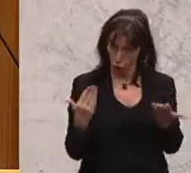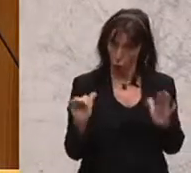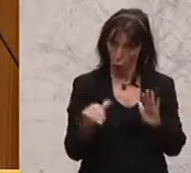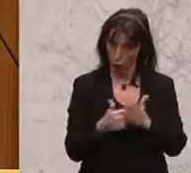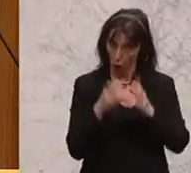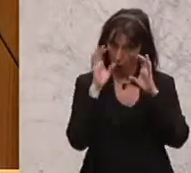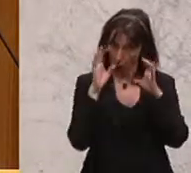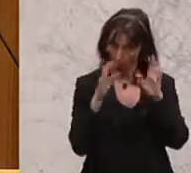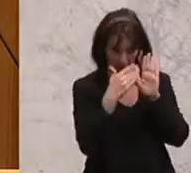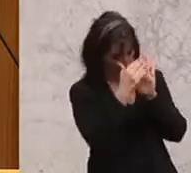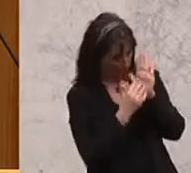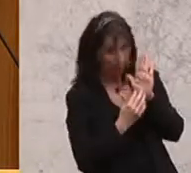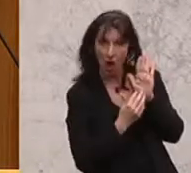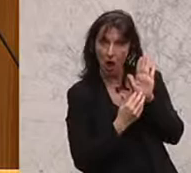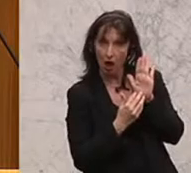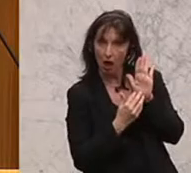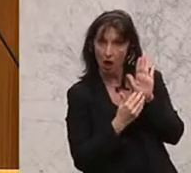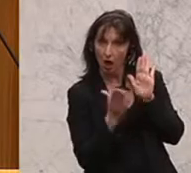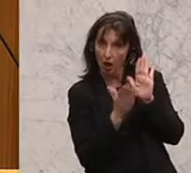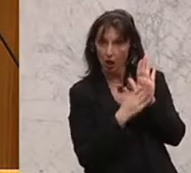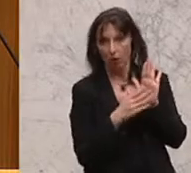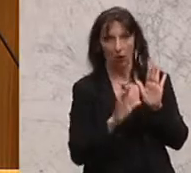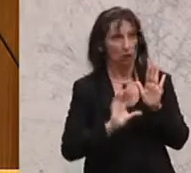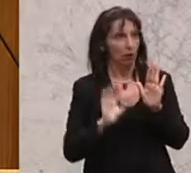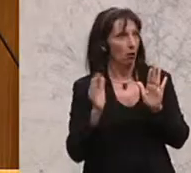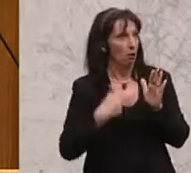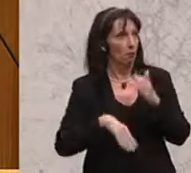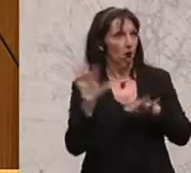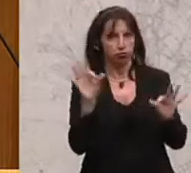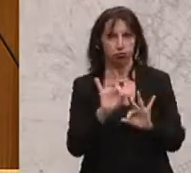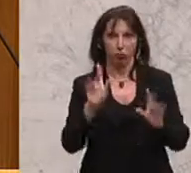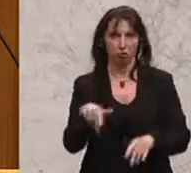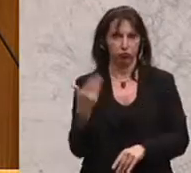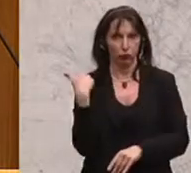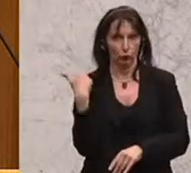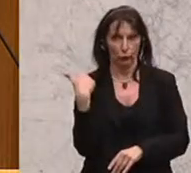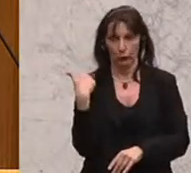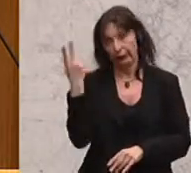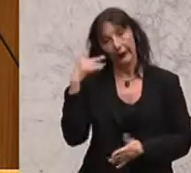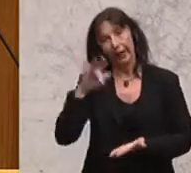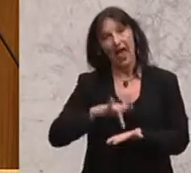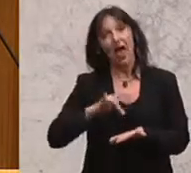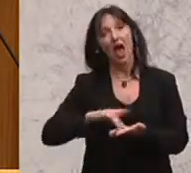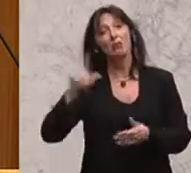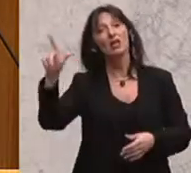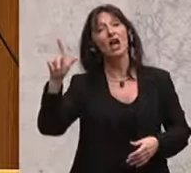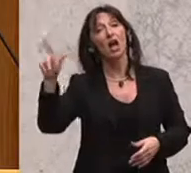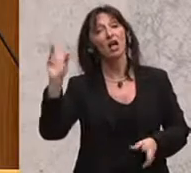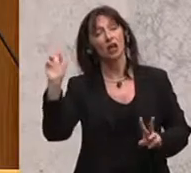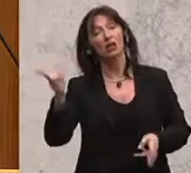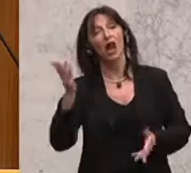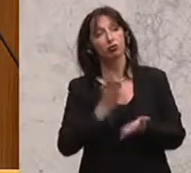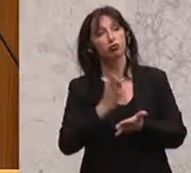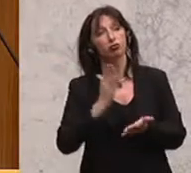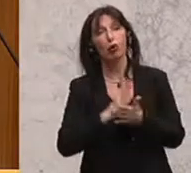Ist das die neue ÖVP-Aufstellung? Das ist Retro-Ärger als je zuvor. Der Herr Mitterlehner kann gleich in die Präambel einschreiben von Ihrem